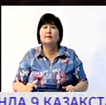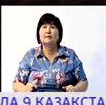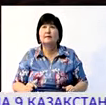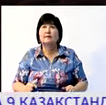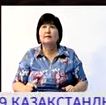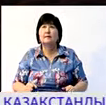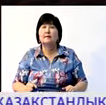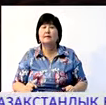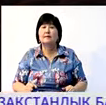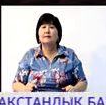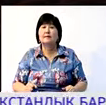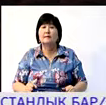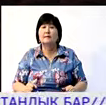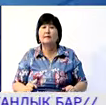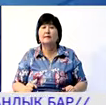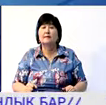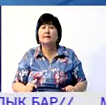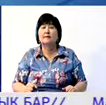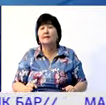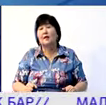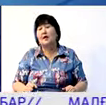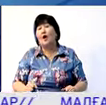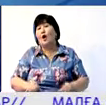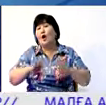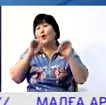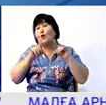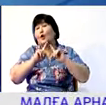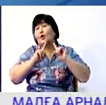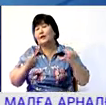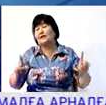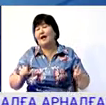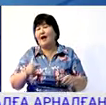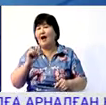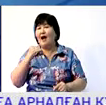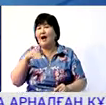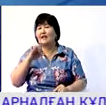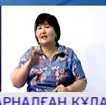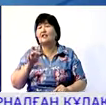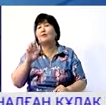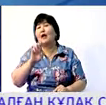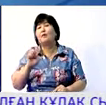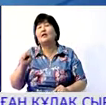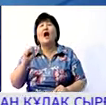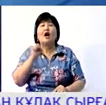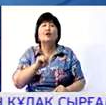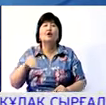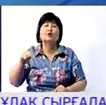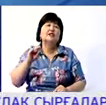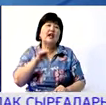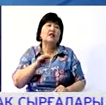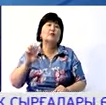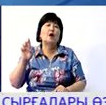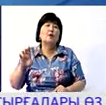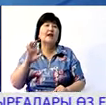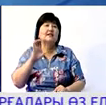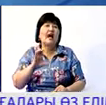Қожахметов, Қызылорда телеарнасы. Өрнегі бөлек өзгеше айтыс. Балғынбек Имашев, Айнұр Тұрсынбаева, Жандарбек Бұлғақов,